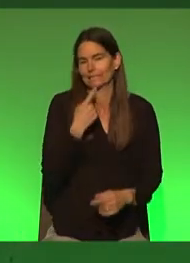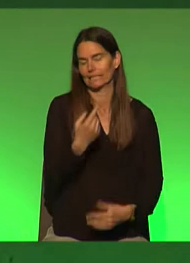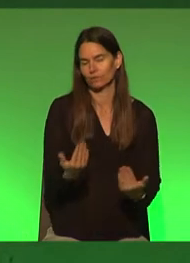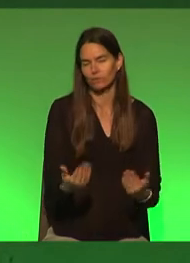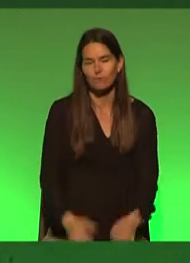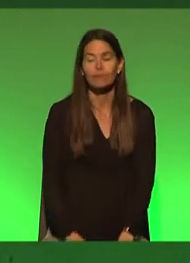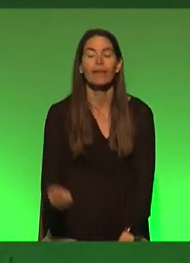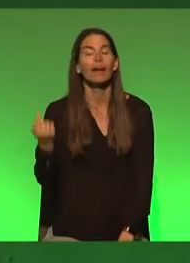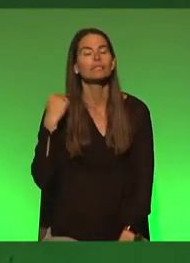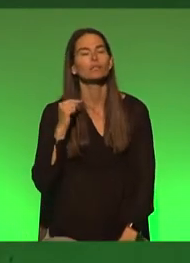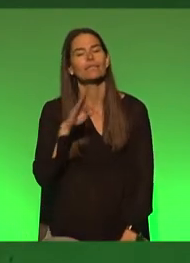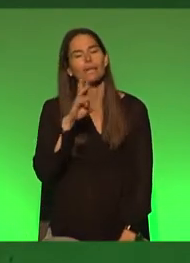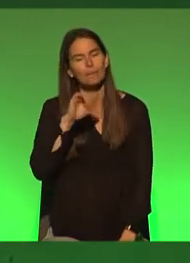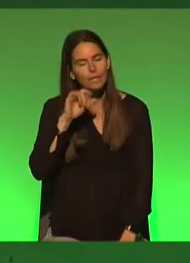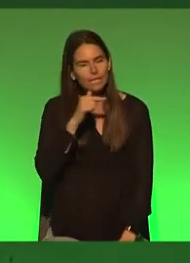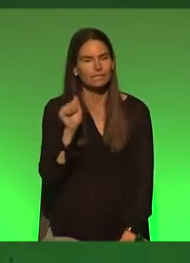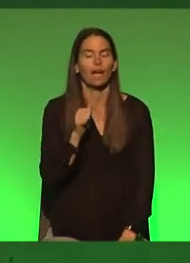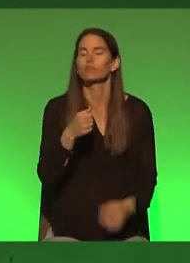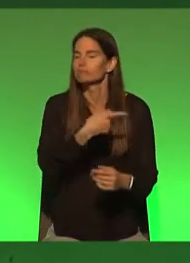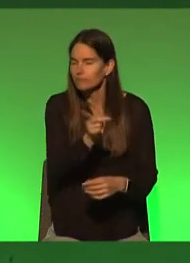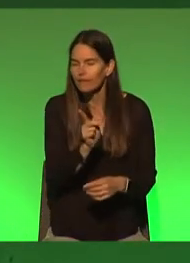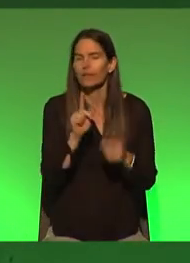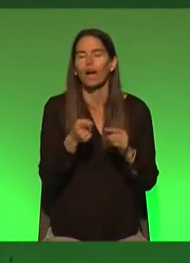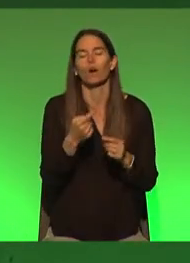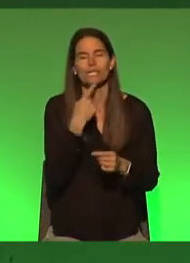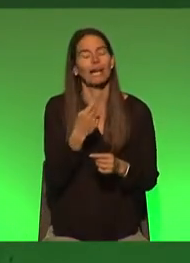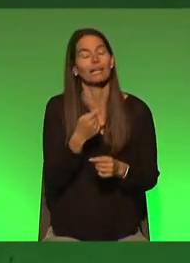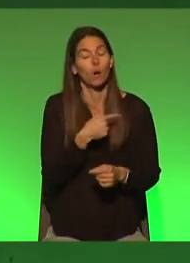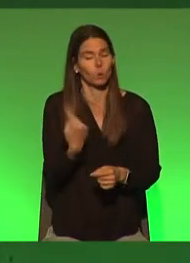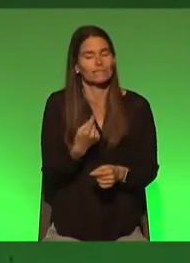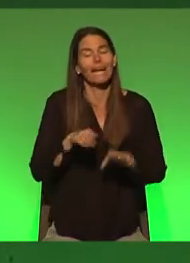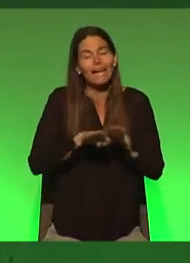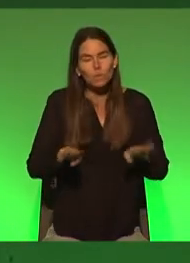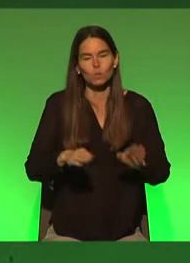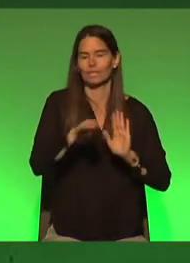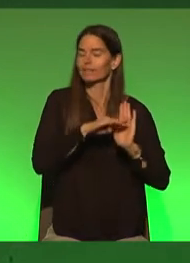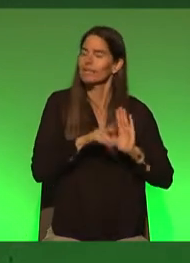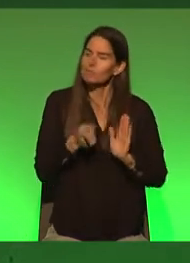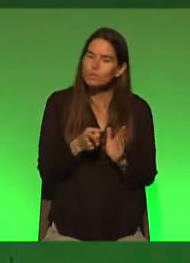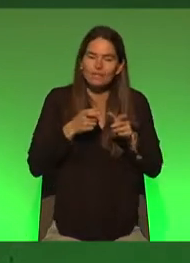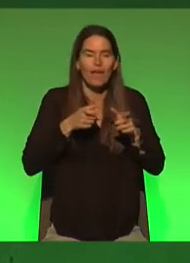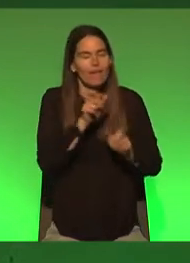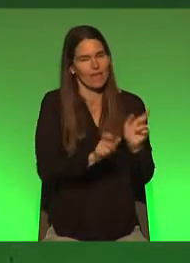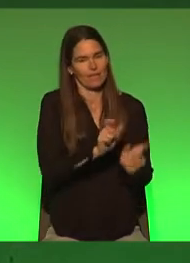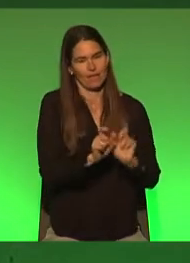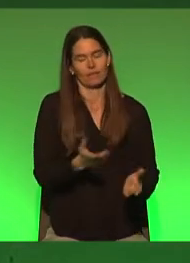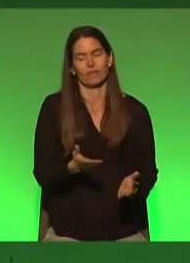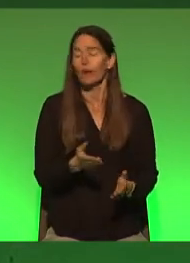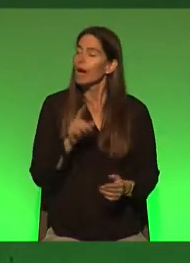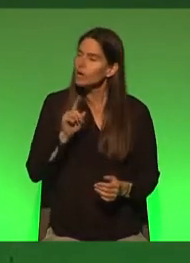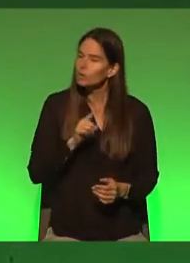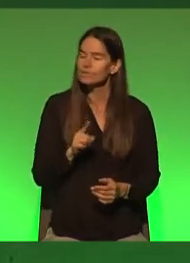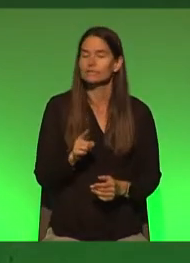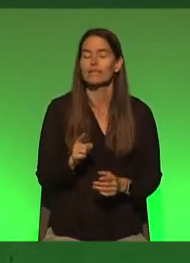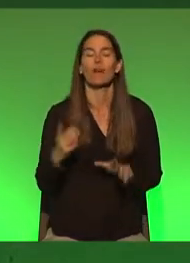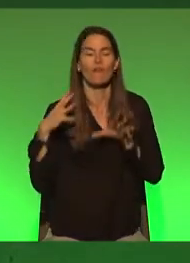Gestern in der Debatte, Britta und viele andere haben es gesagt, wir müssen unser Grundgesetz verteidigen. Aber ich glaube, wir müssen es nicht nur verteidigen gegen